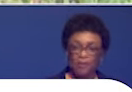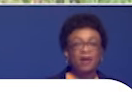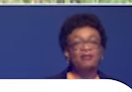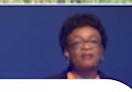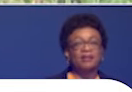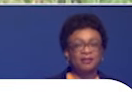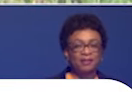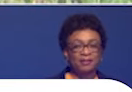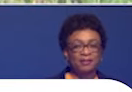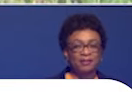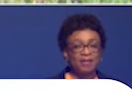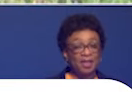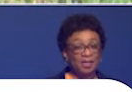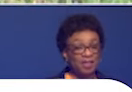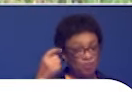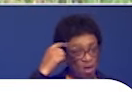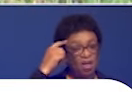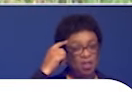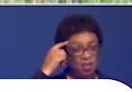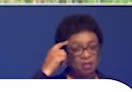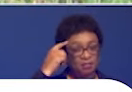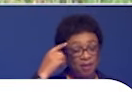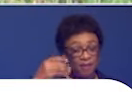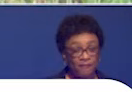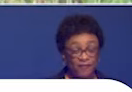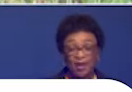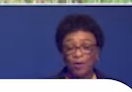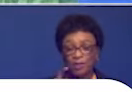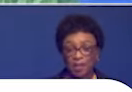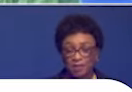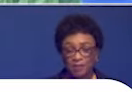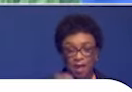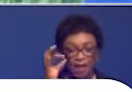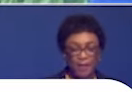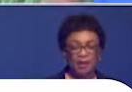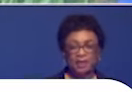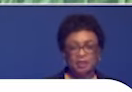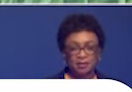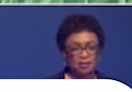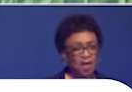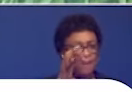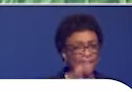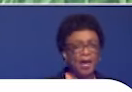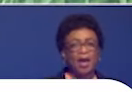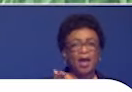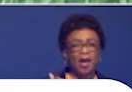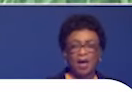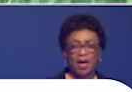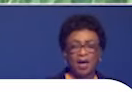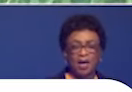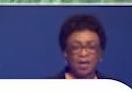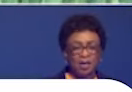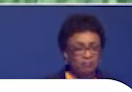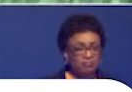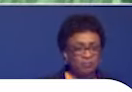hapa Mnyundo,ambayeanatatizolaakili. Alifikakwenyevisimahiviakiwanakiberitina kukiwekamotoni.NiMungu